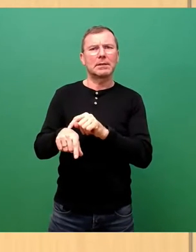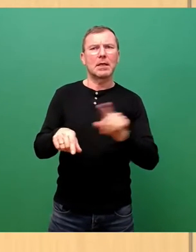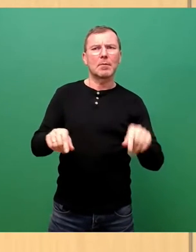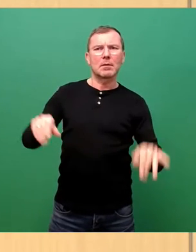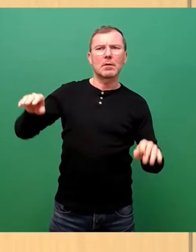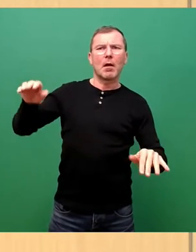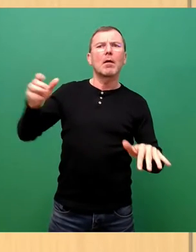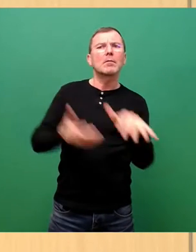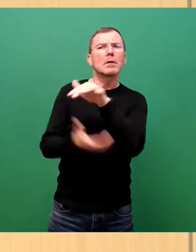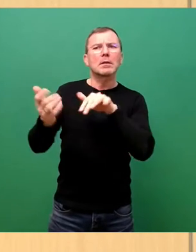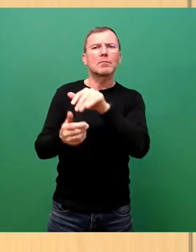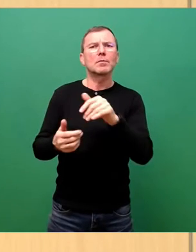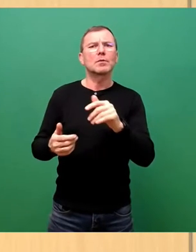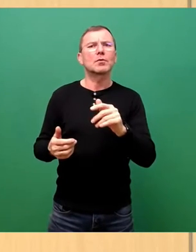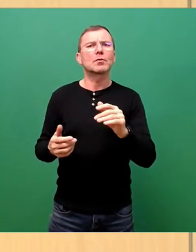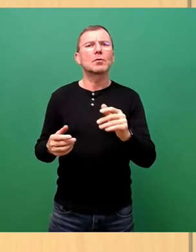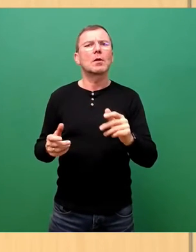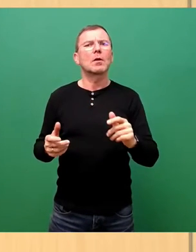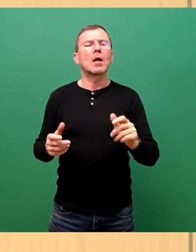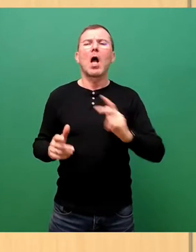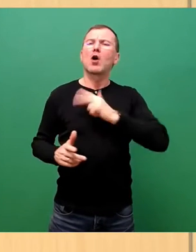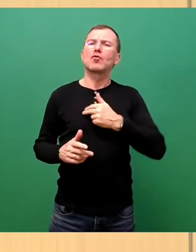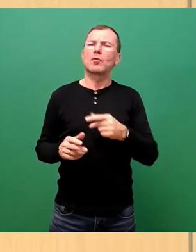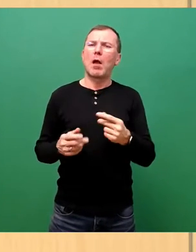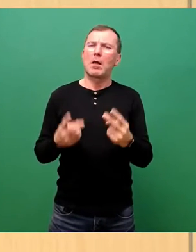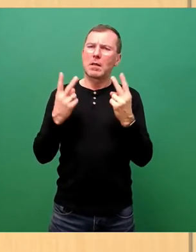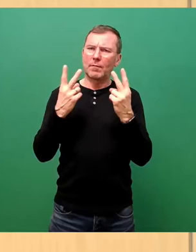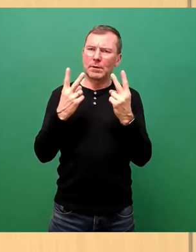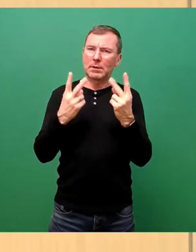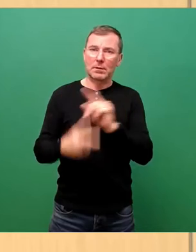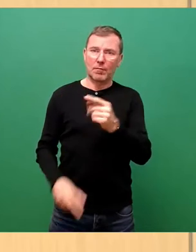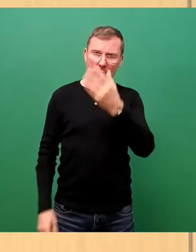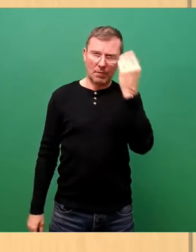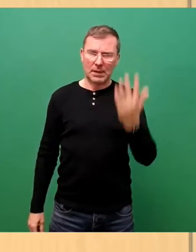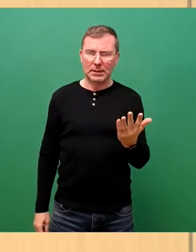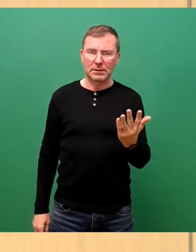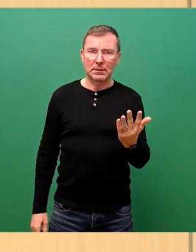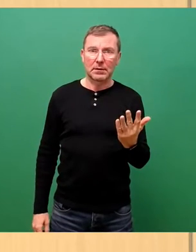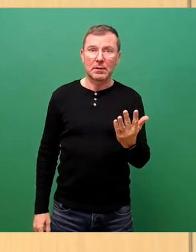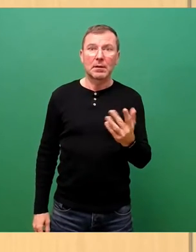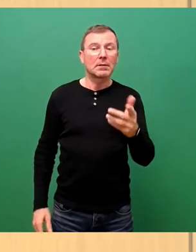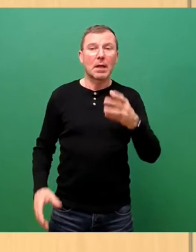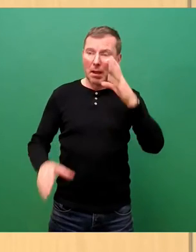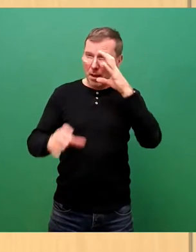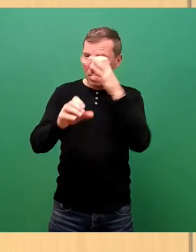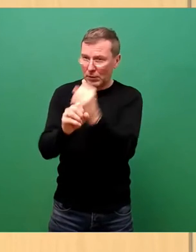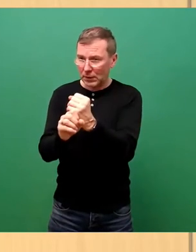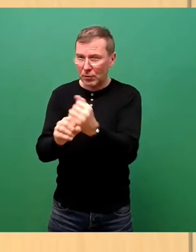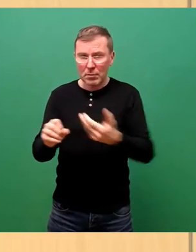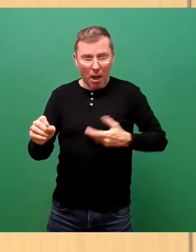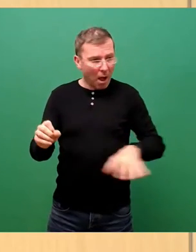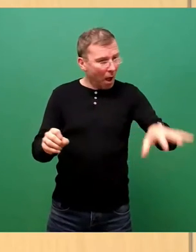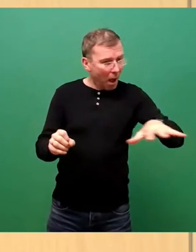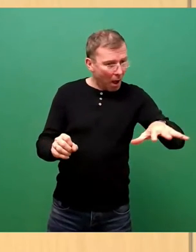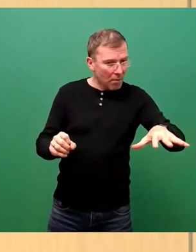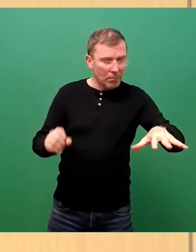entsteht. Auch das ist nicht zu vernachlässigen. Denn die Segregation, also die Konzentration von den armen Haushalten in den einen Stadtvierteln